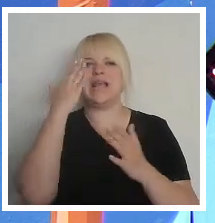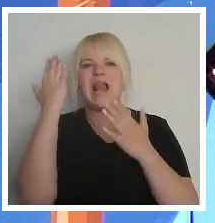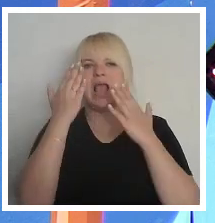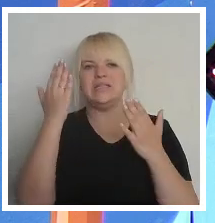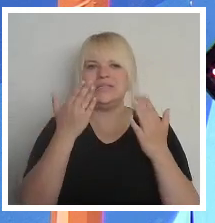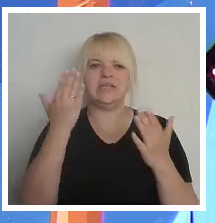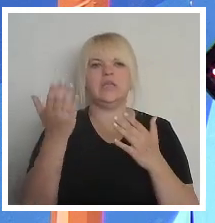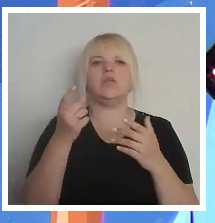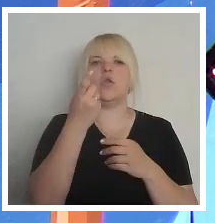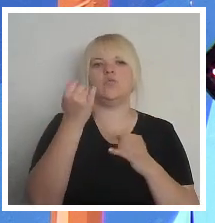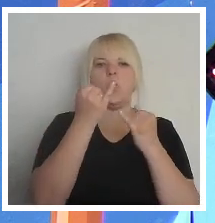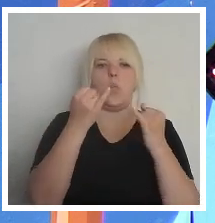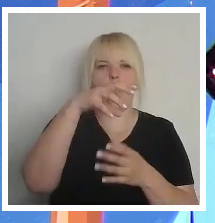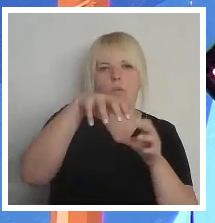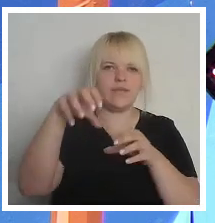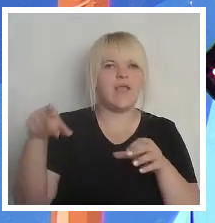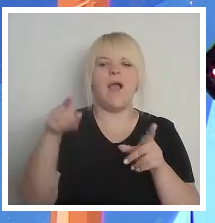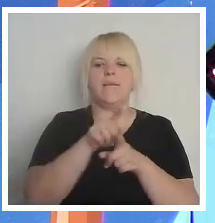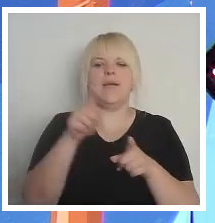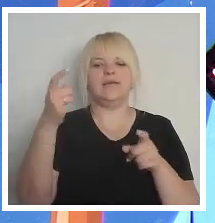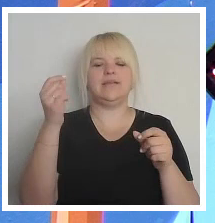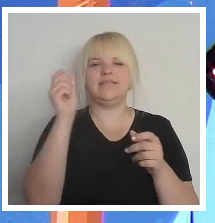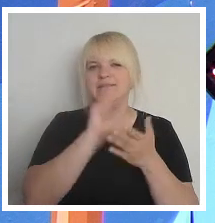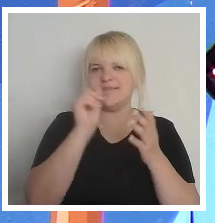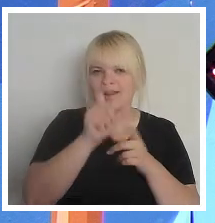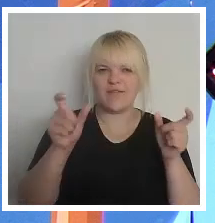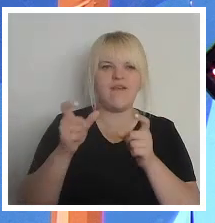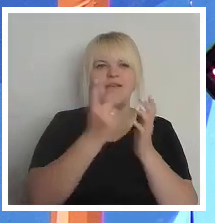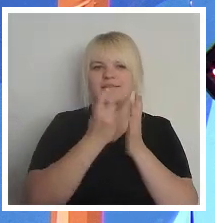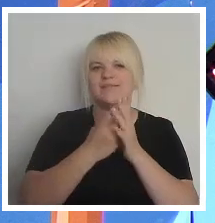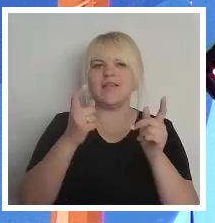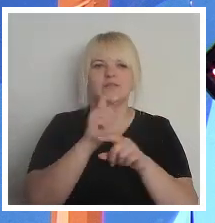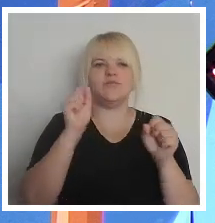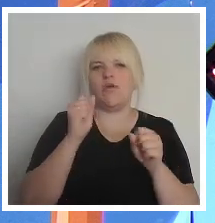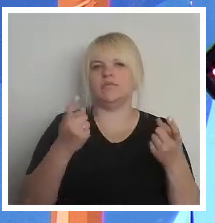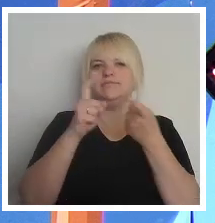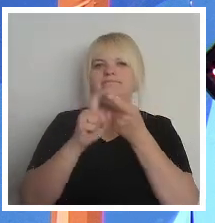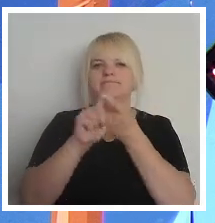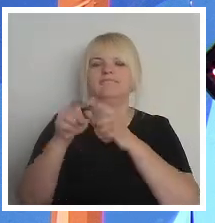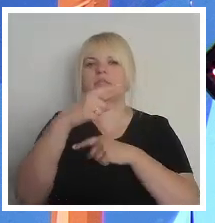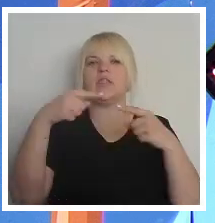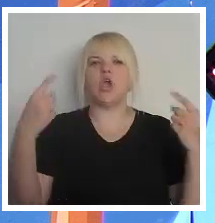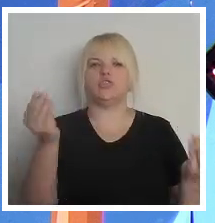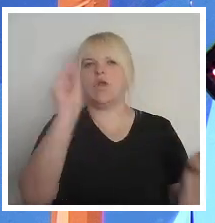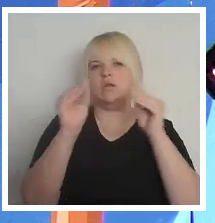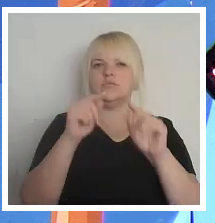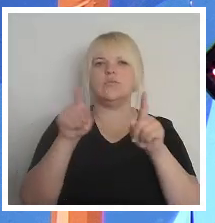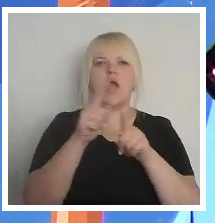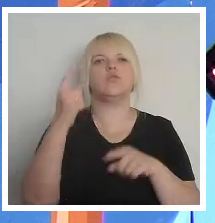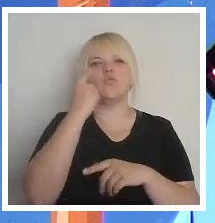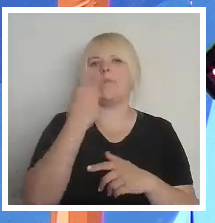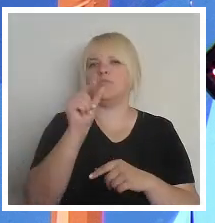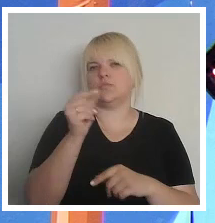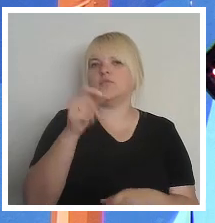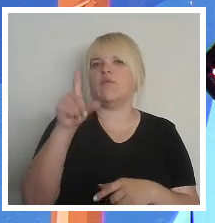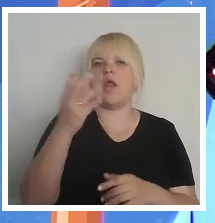tūjām, cilvēkstāstiem, analīzi, sportu un pārējo. Tā kā tas ir šī dažādošana, pie kā mēs noteikti šogad piedomājam krietni rūpīgāk, nekā